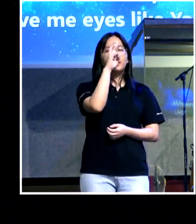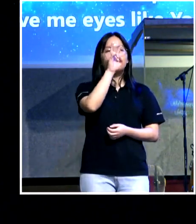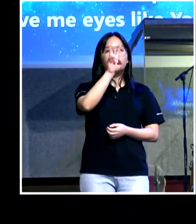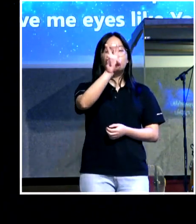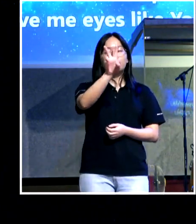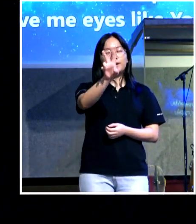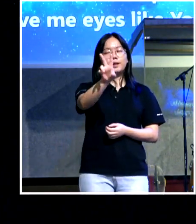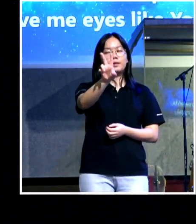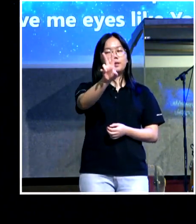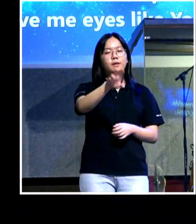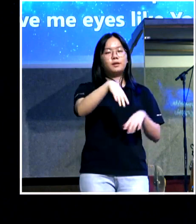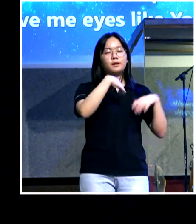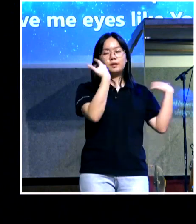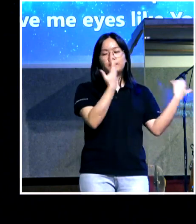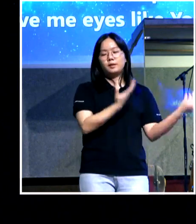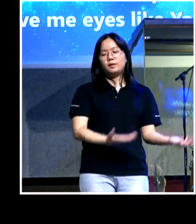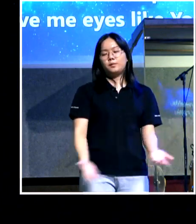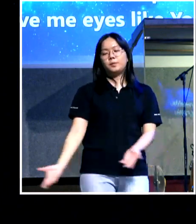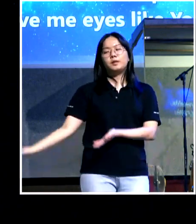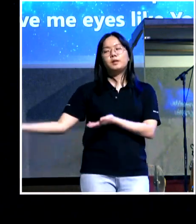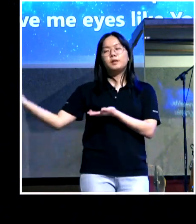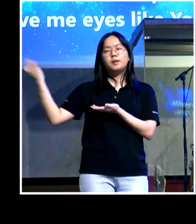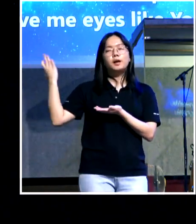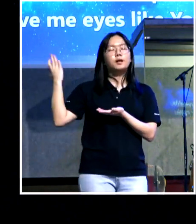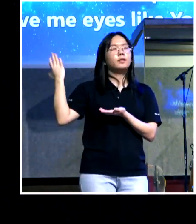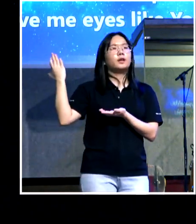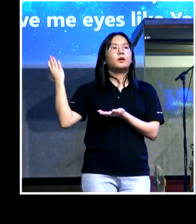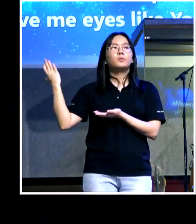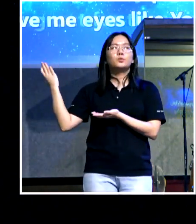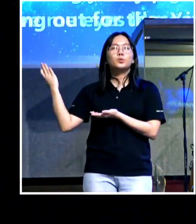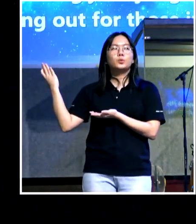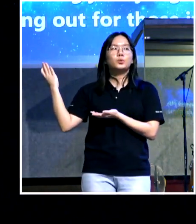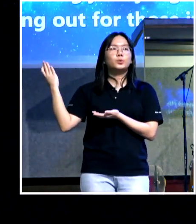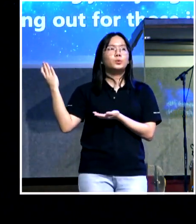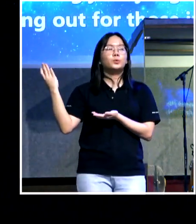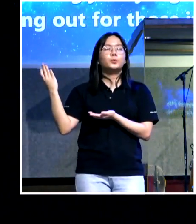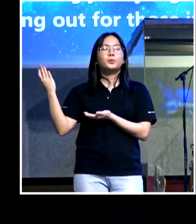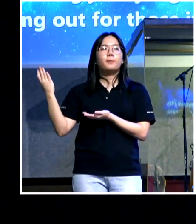Berikan ku mata seperti matamu,